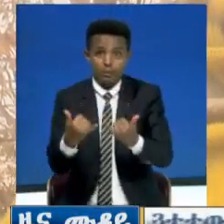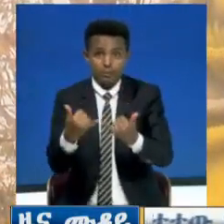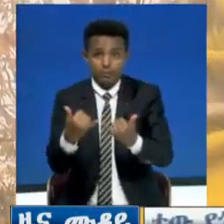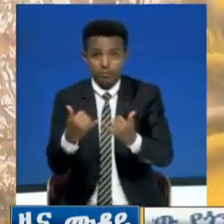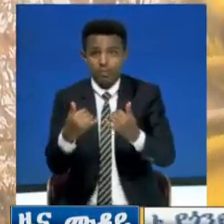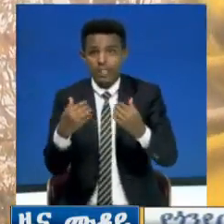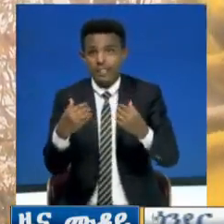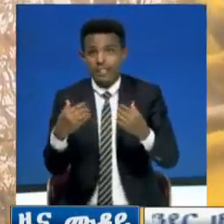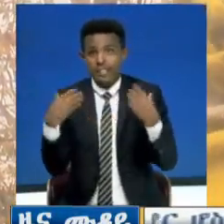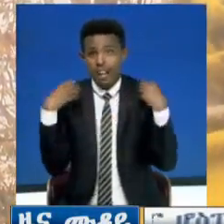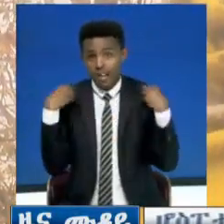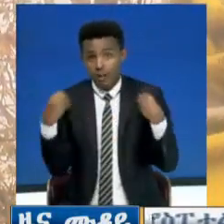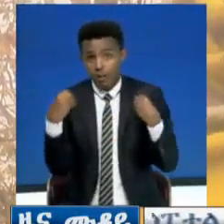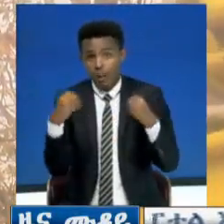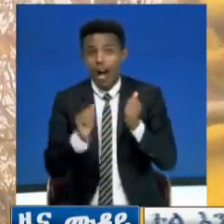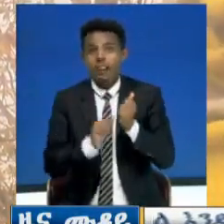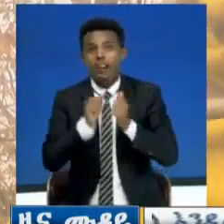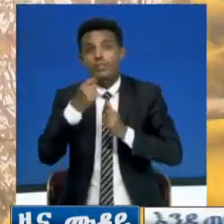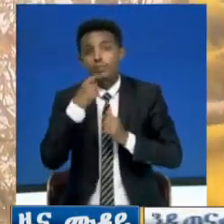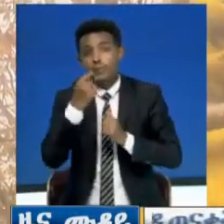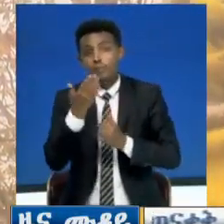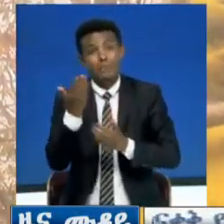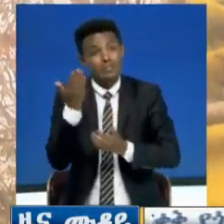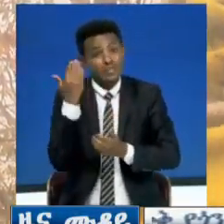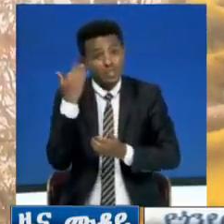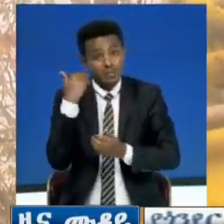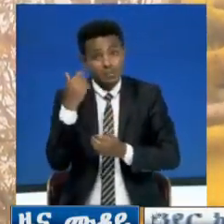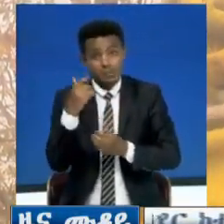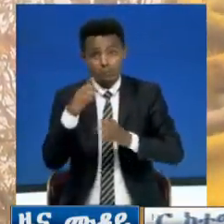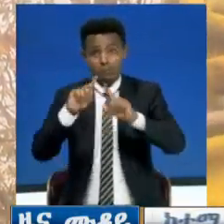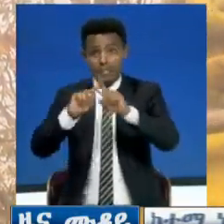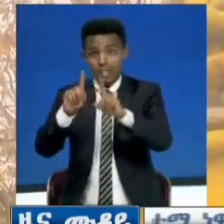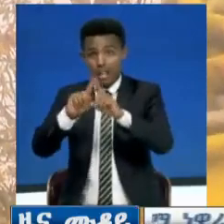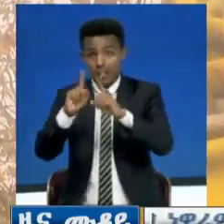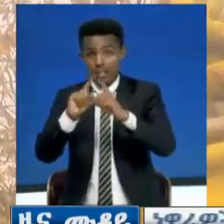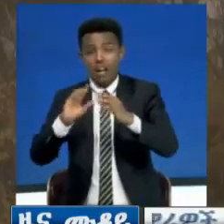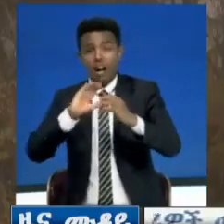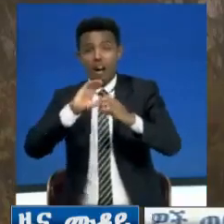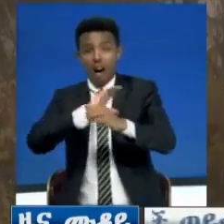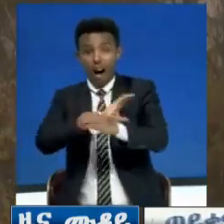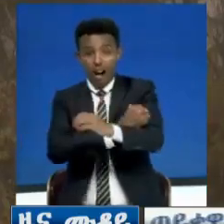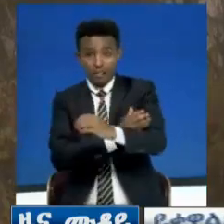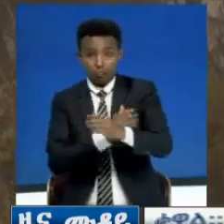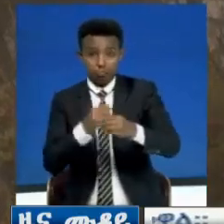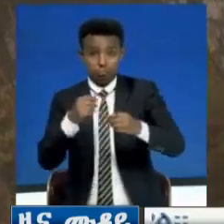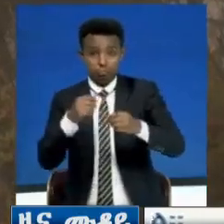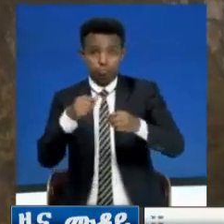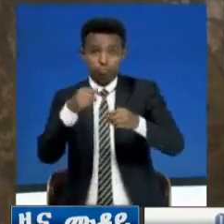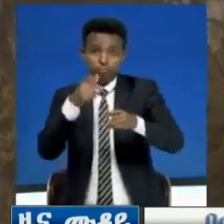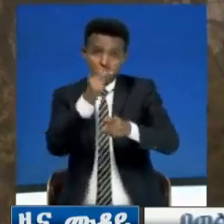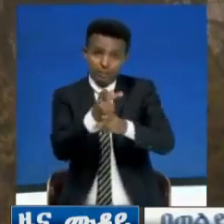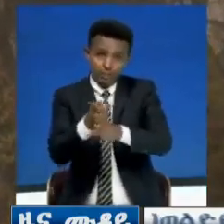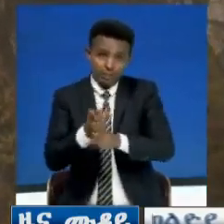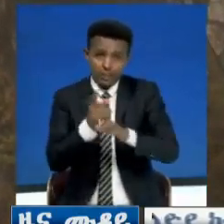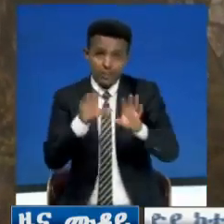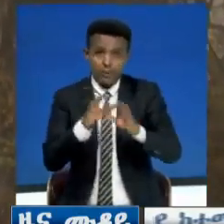አለፈን የሚለውን ይዘን ነው እንጂ በፊትም እኮ በግብረ ኃይል በእንትን እየተዋቀረኩ ይጠበቃል። በዚህ የሳት ቃጠሎ እንግዲህ ወደ 30 ሄክታር የሚጠጋ